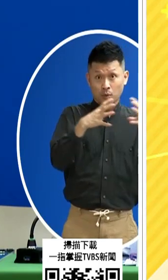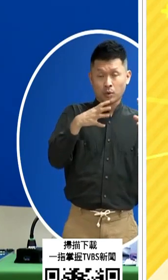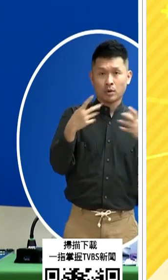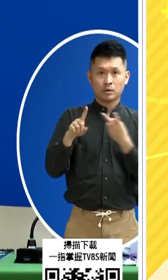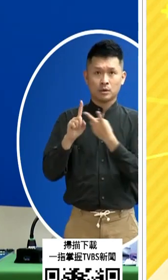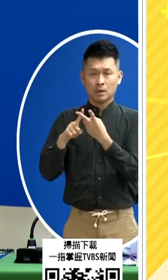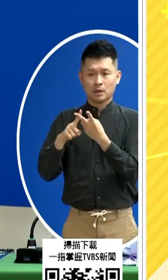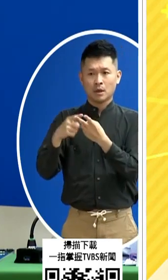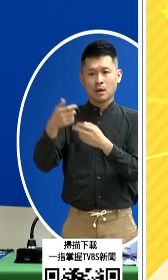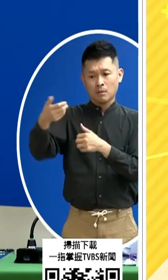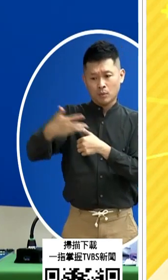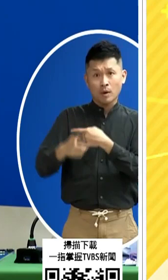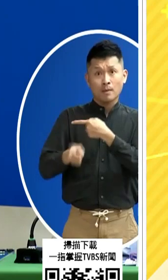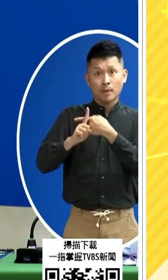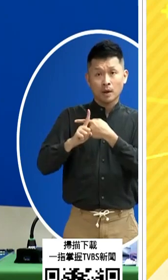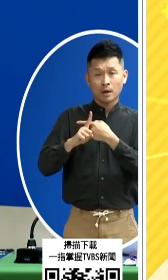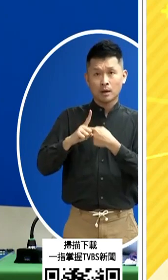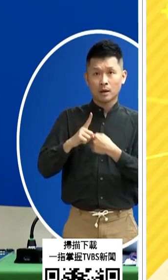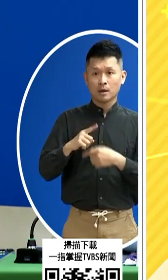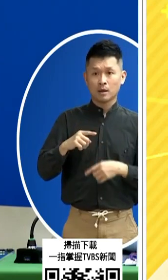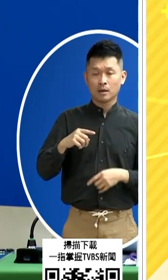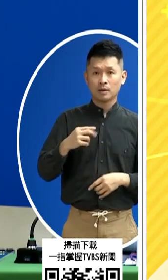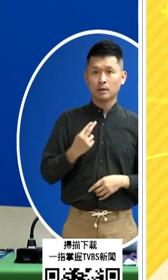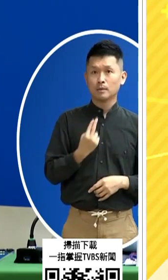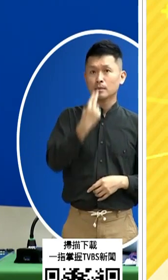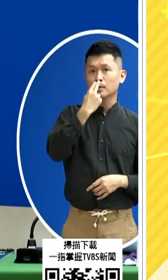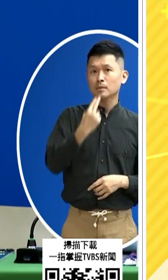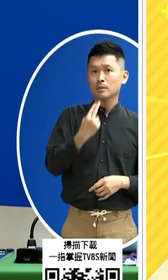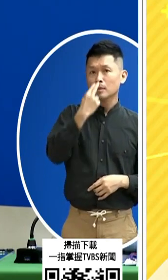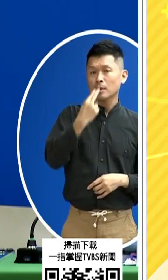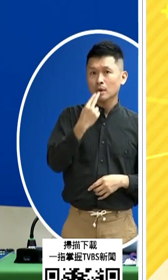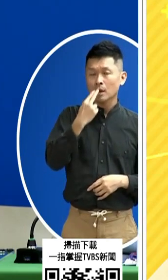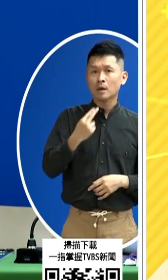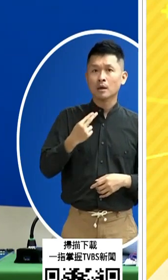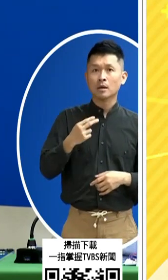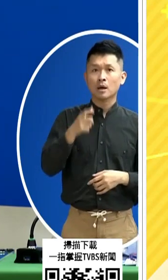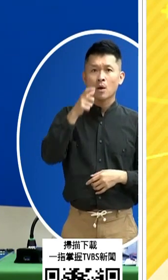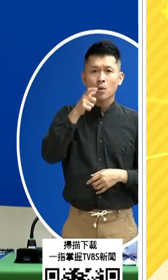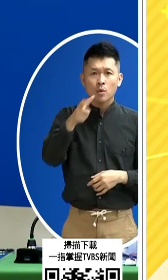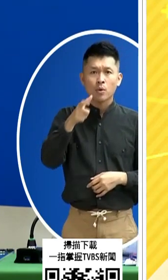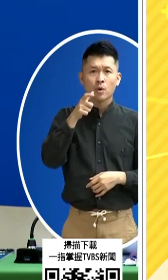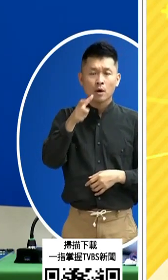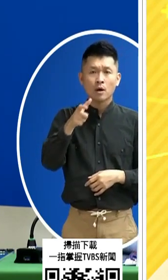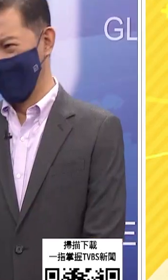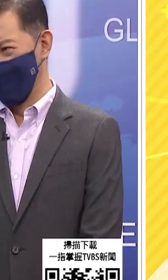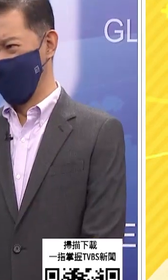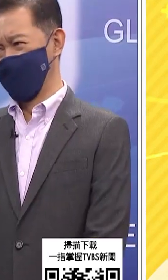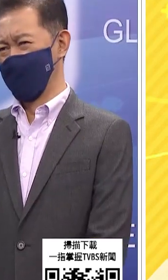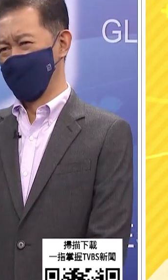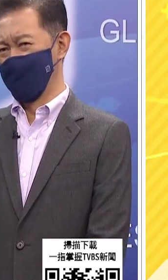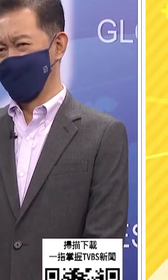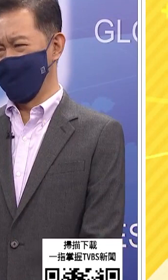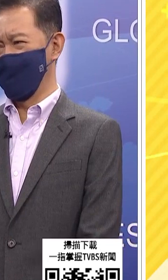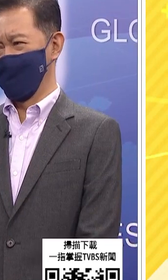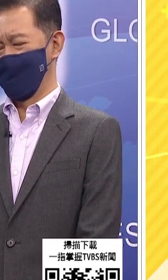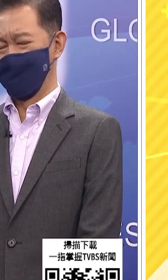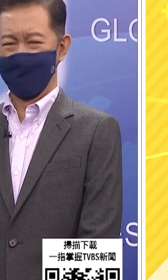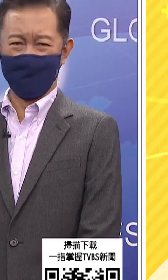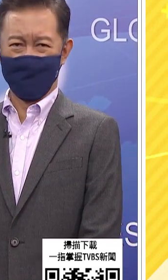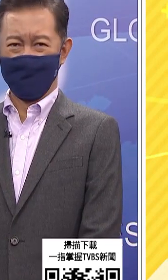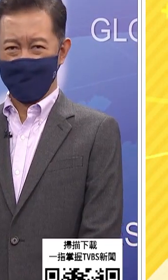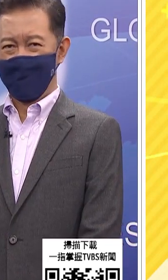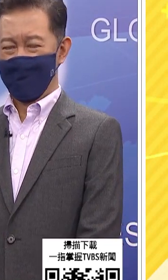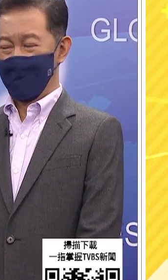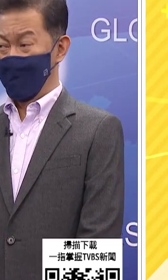药这么珍惜这些药干嘛呢？ 放出来会死吗？ 是啊，你花了，对你赶快花嘛，就给他吃